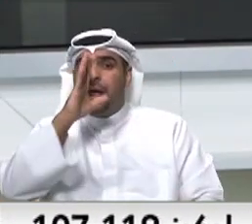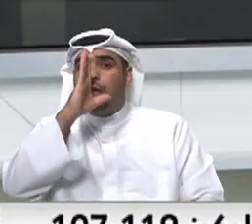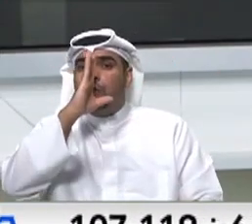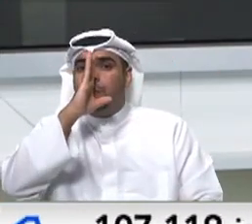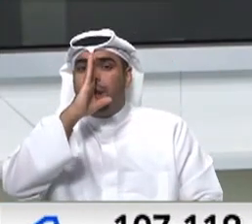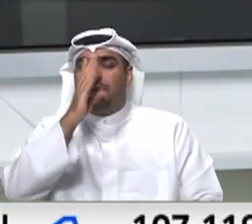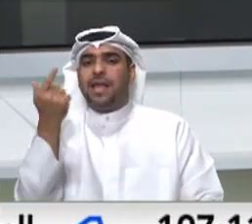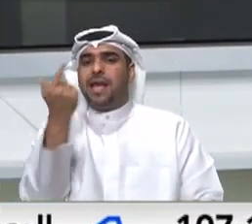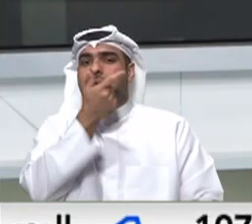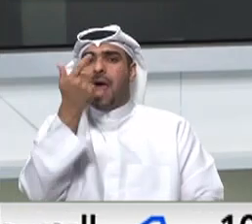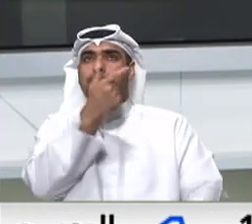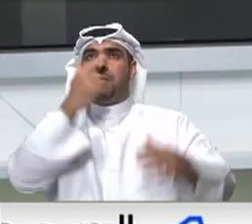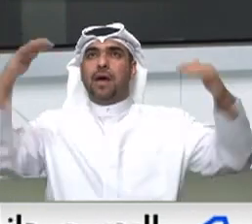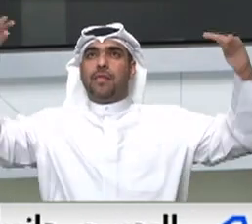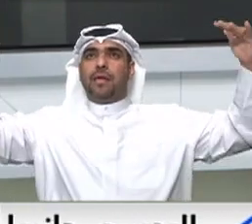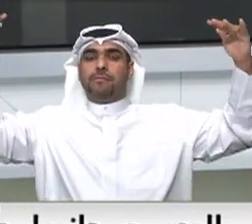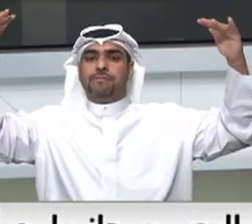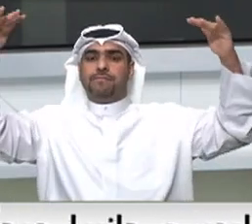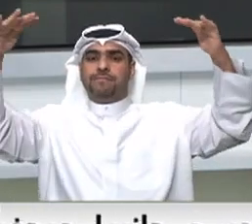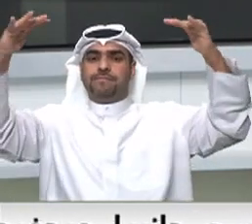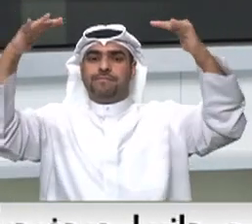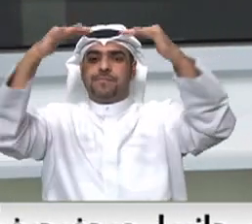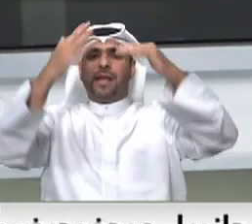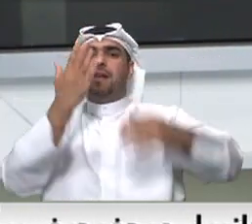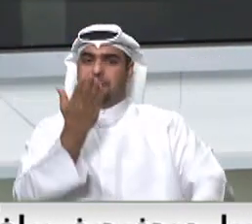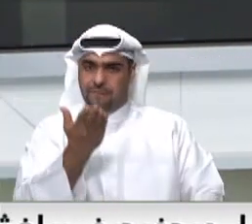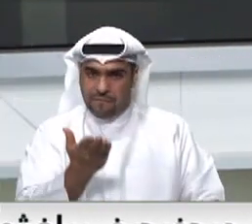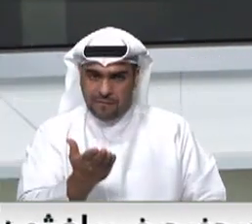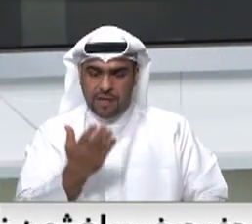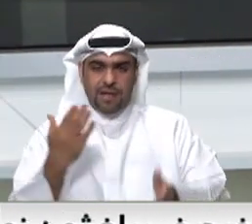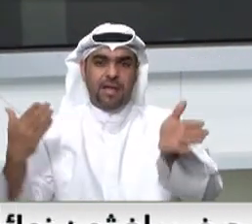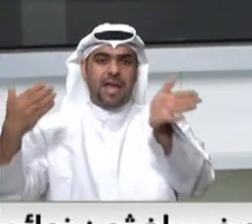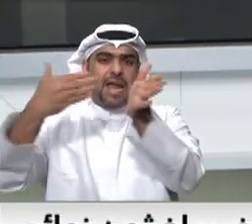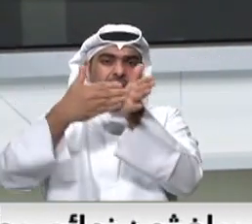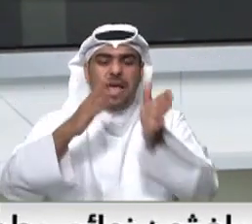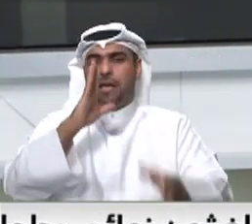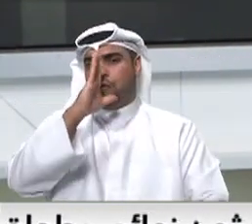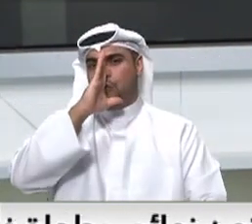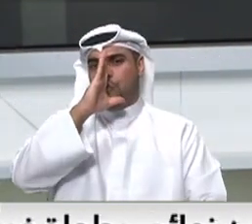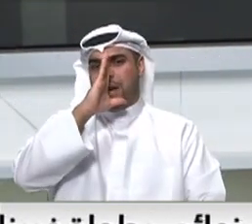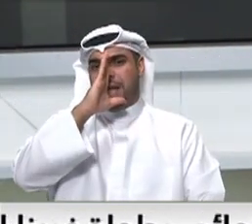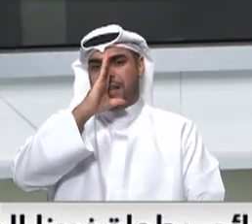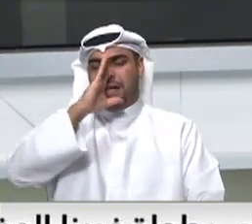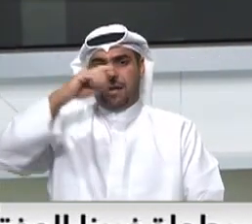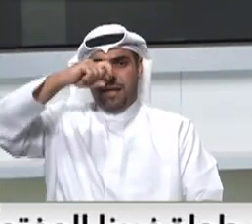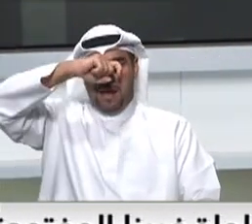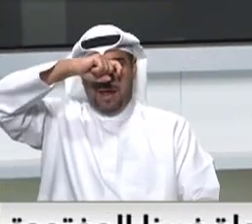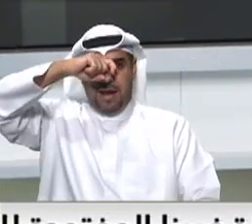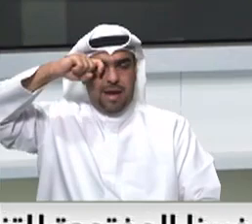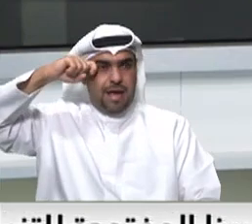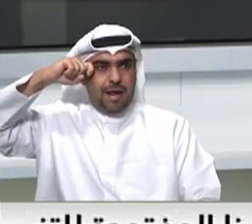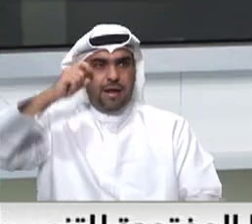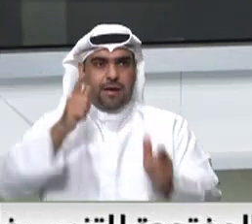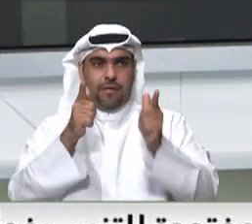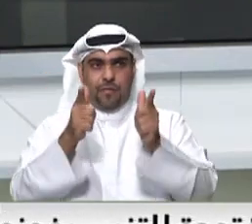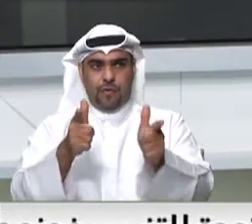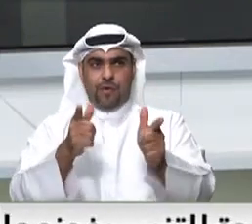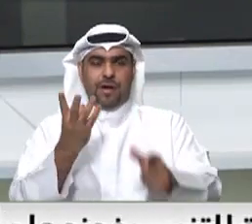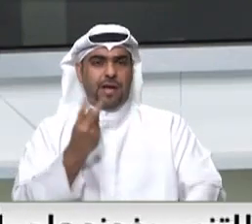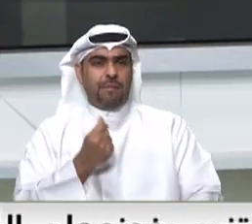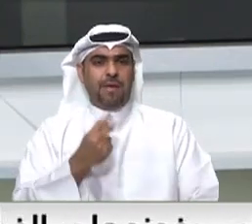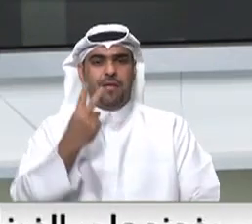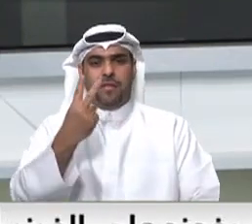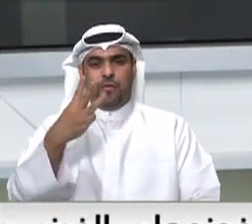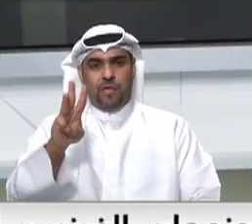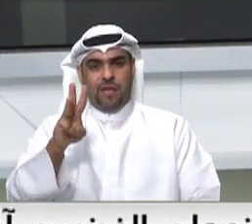واللي راح تستمر معانا ايضا خلال يوم الاثنين راح تستمر الاجواء المائله الحراره خلال فتره النهار قد تصل العظمى ما